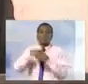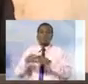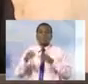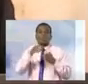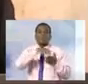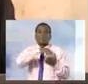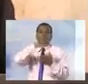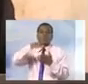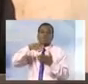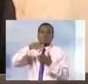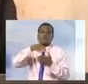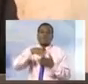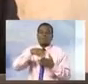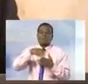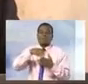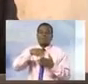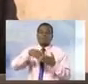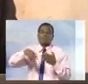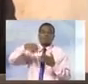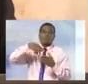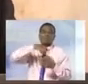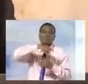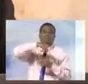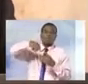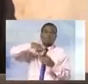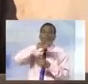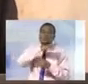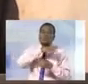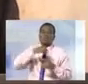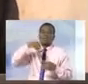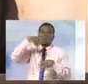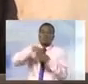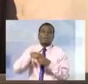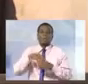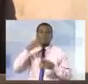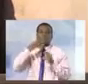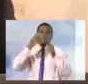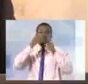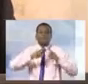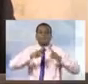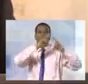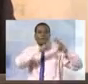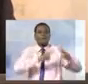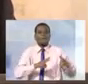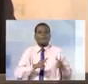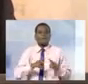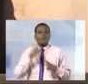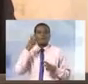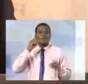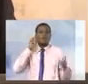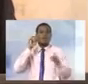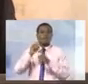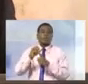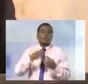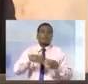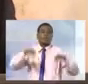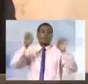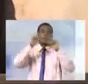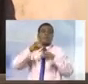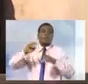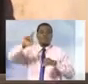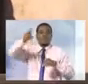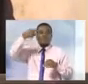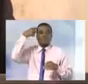urbains, mais de façon plus accrue dans les milieux ruraux. L'un des objectifs majeurs du